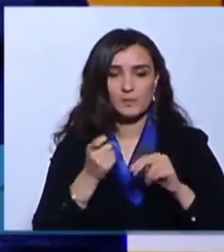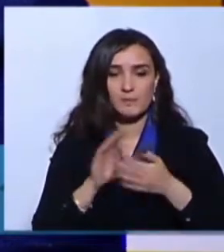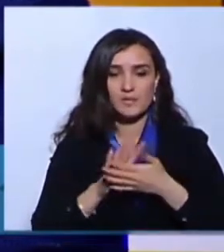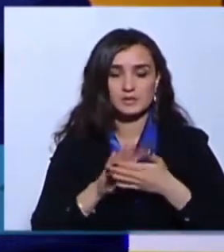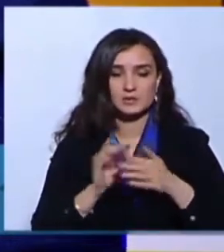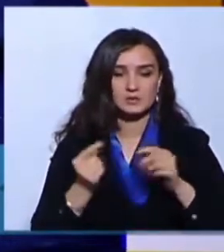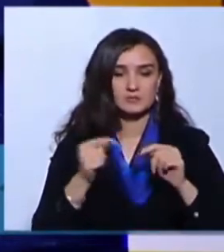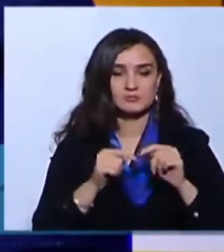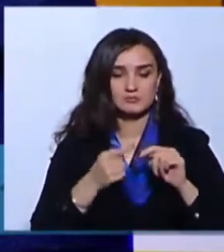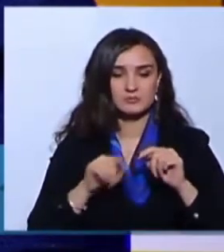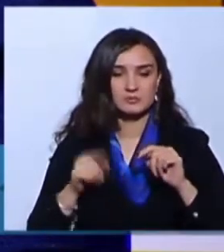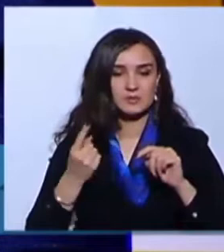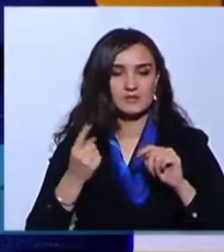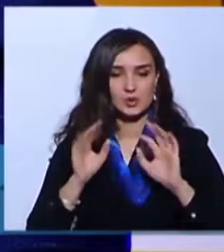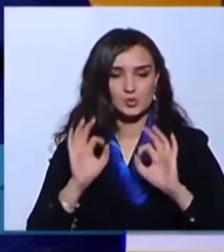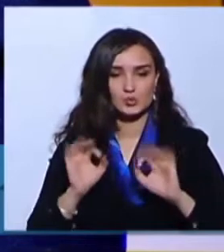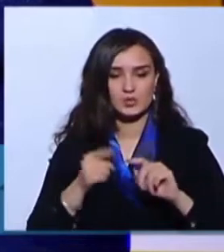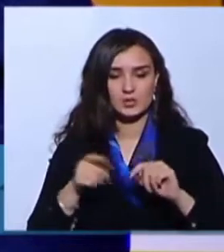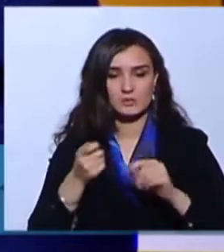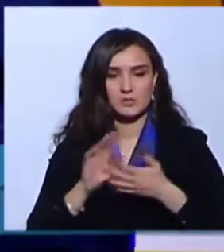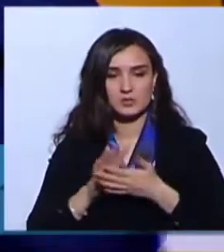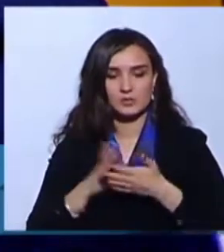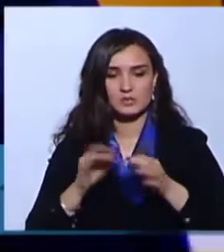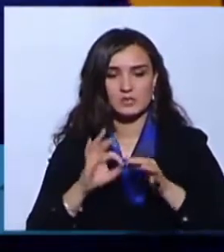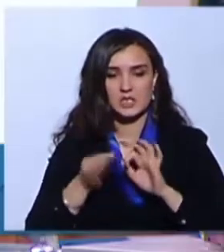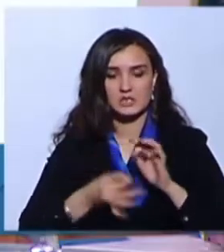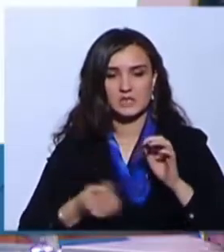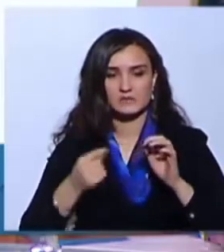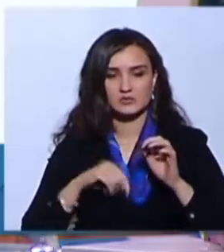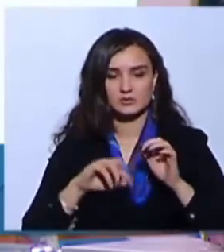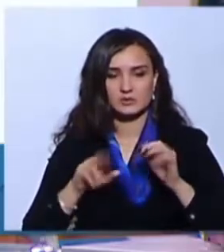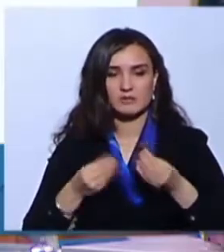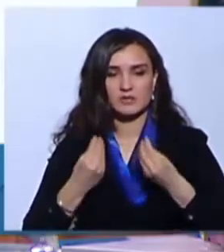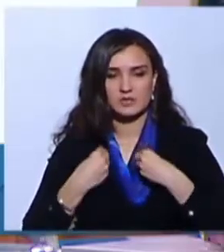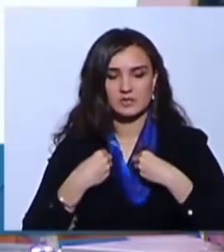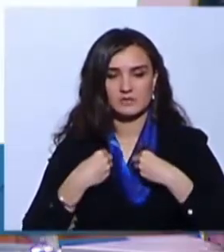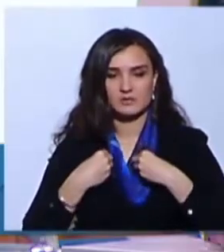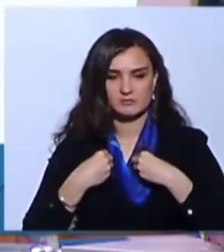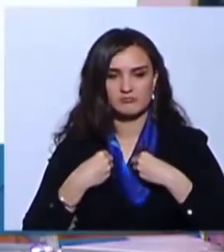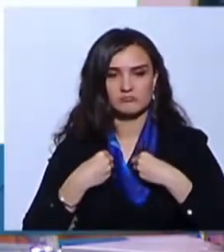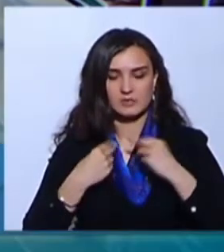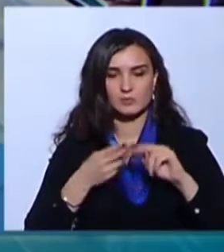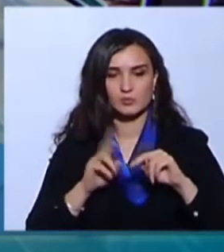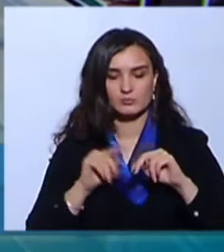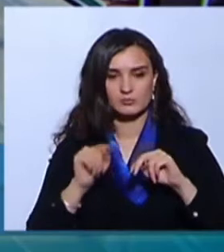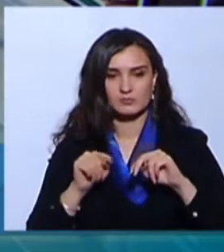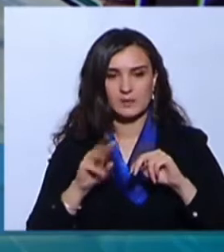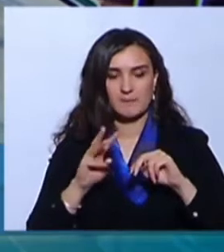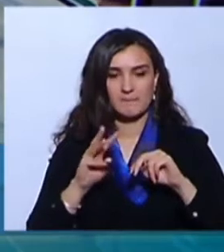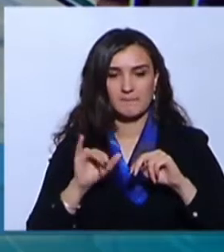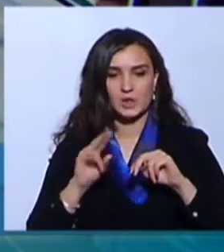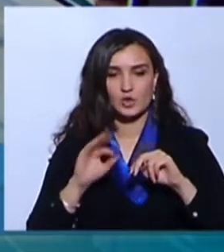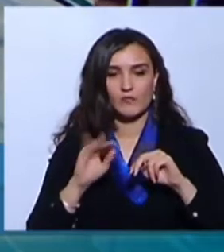არ შეხვდა და ის ხვდება პირველად ზუსტად იმ ბაქტერიას, რომელიც ნაწლავს ჩასახდება და იძლევა ჩვენს ნაწლავურ მიკროფლორას. ასე რომ